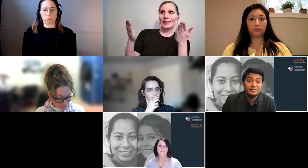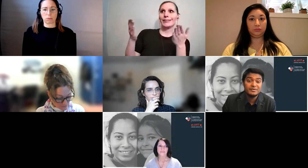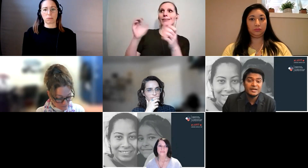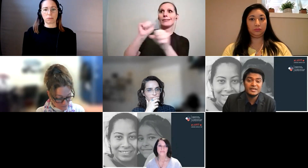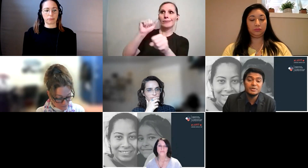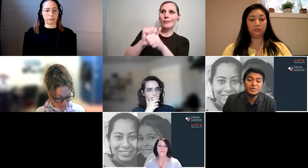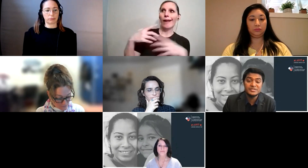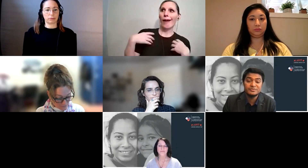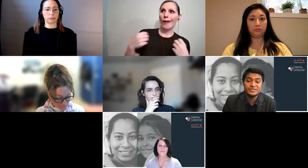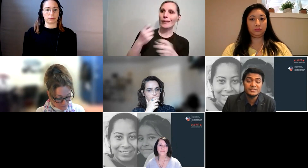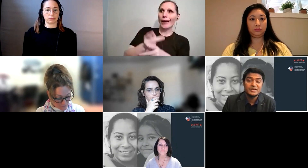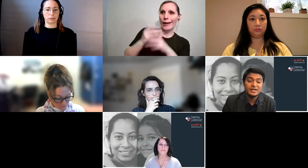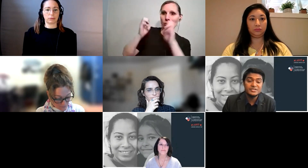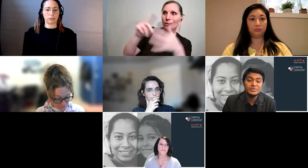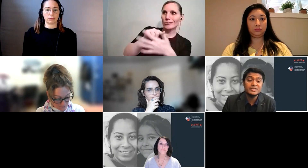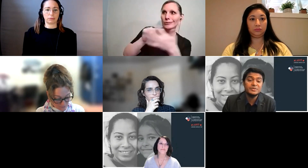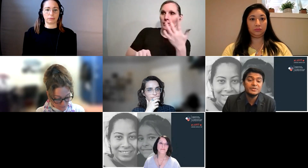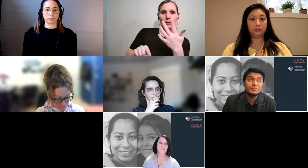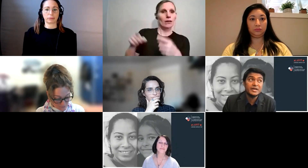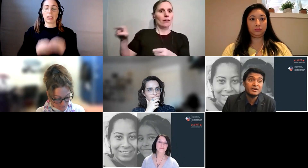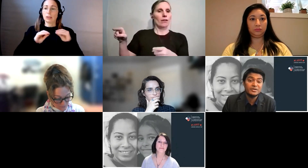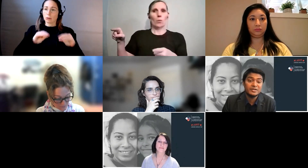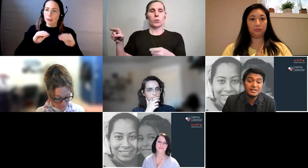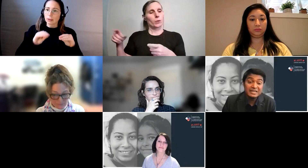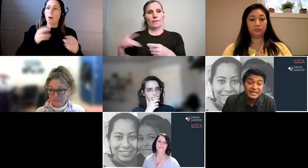Et donc, dans leurs problèmes d'éducation,